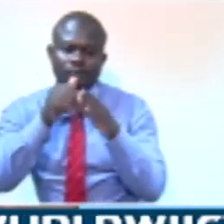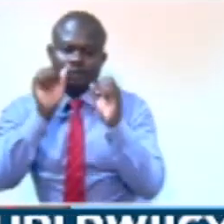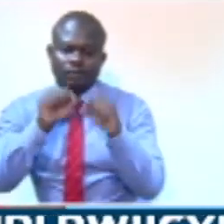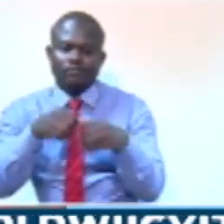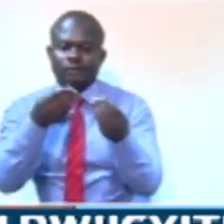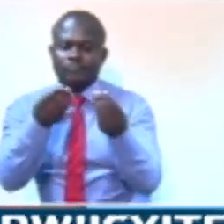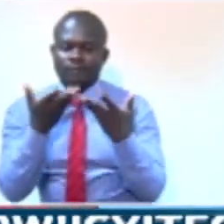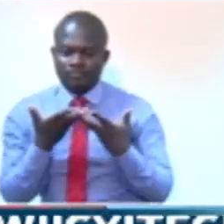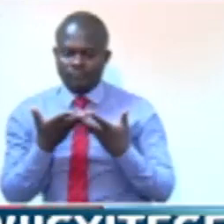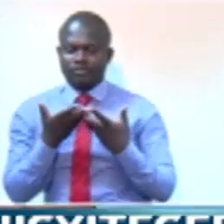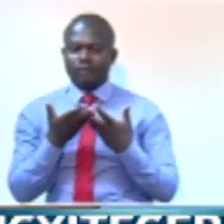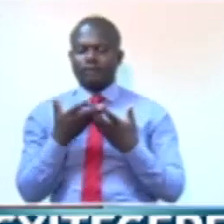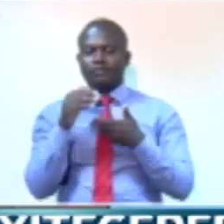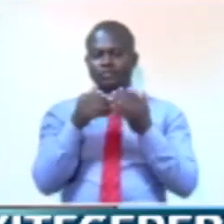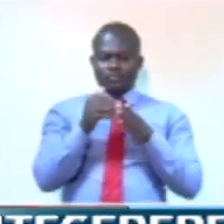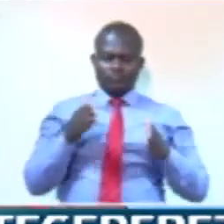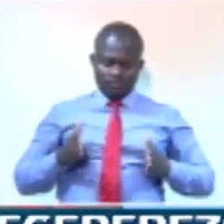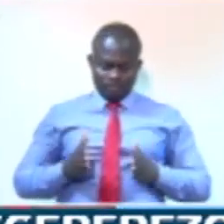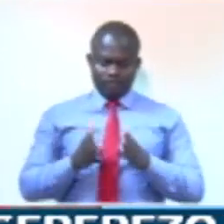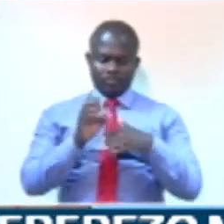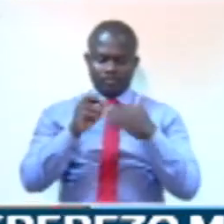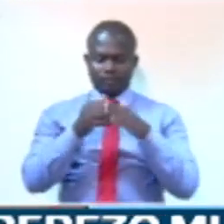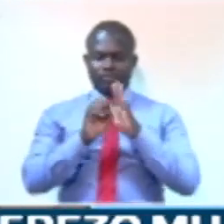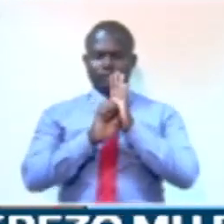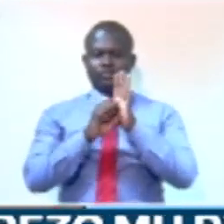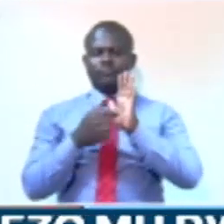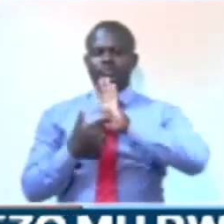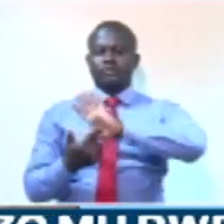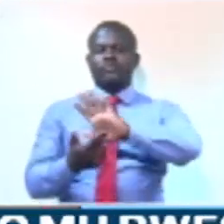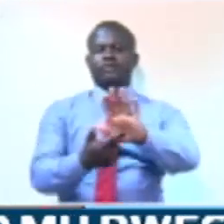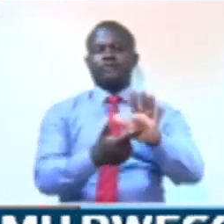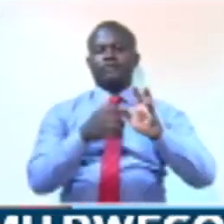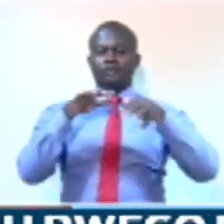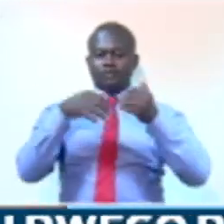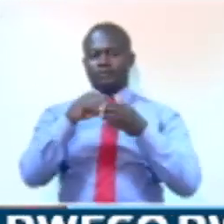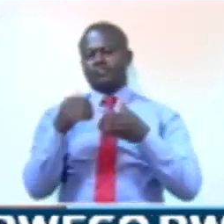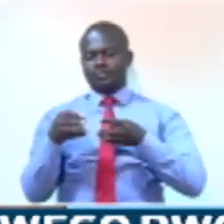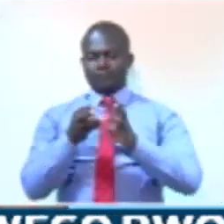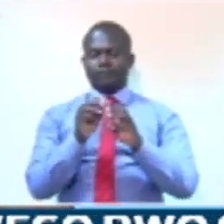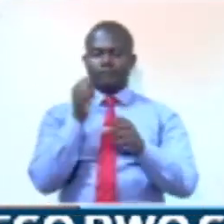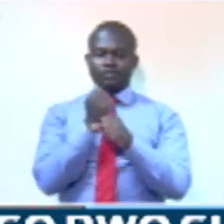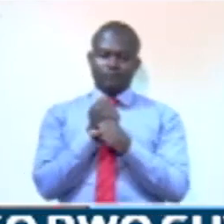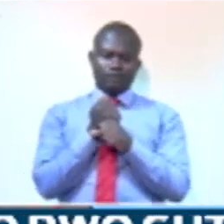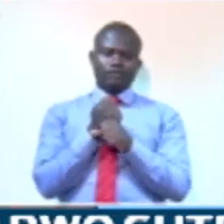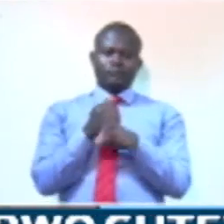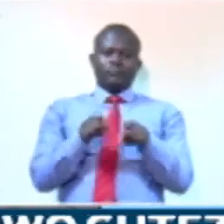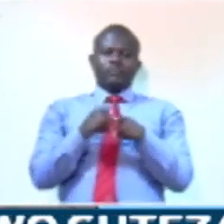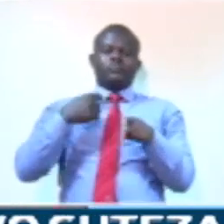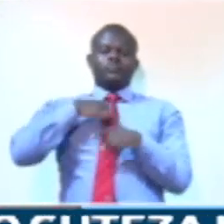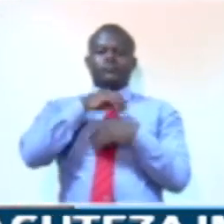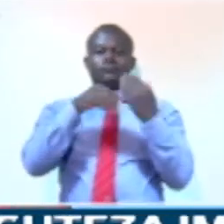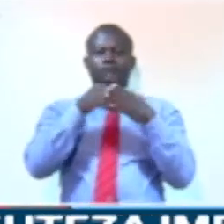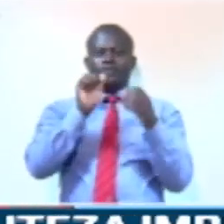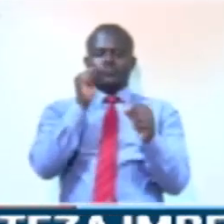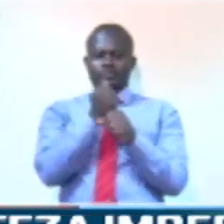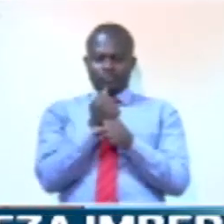kuduha inzira cyangwa kutwereka ubundi buryo bw'imikorere, natwe tukaba